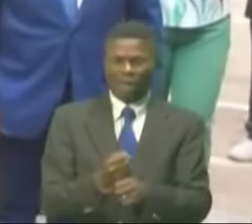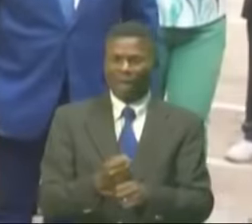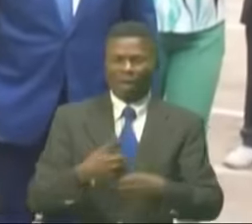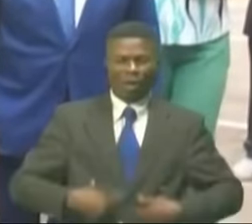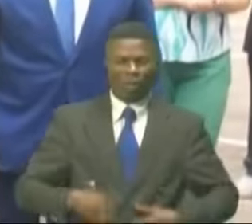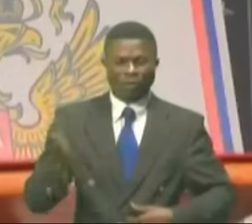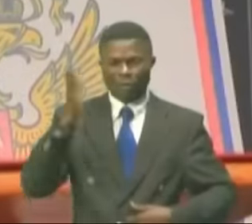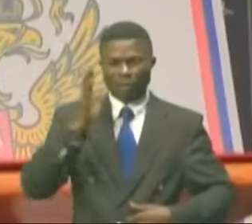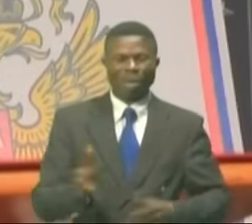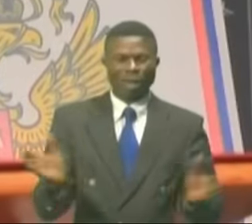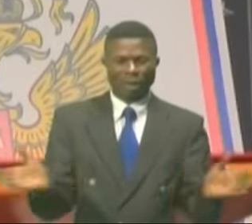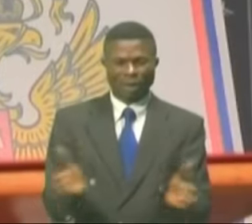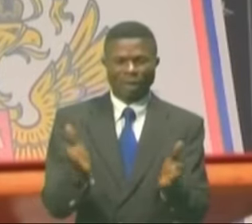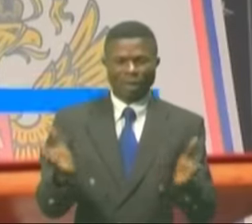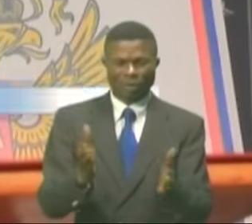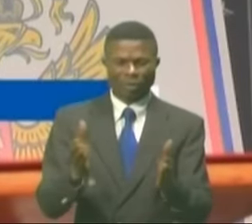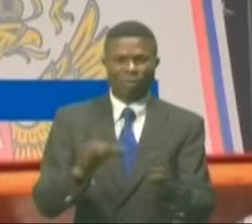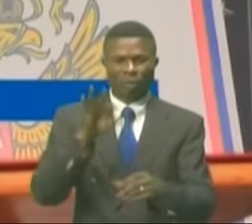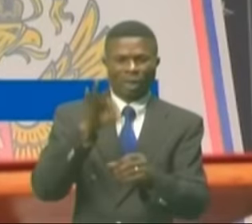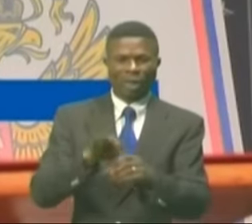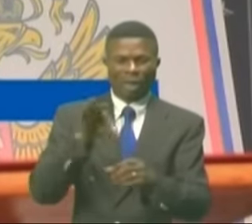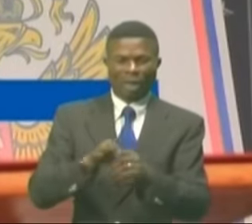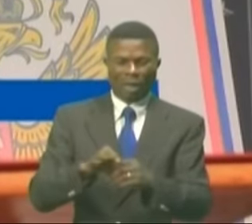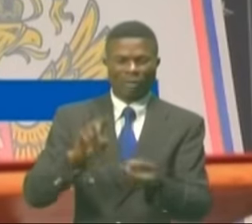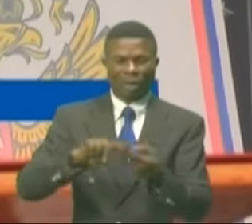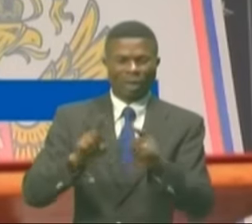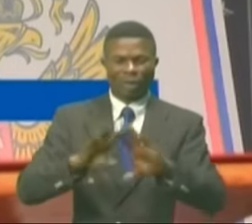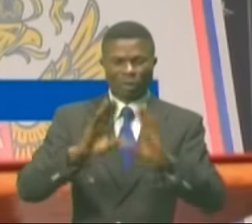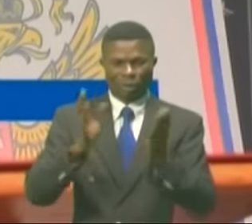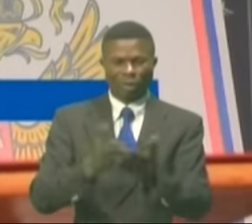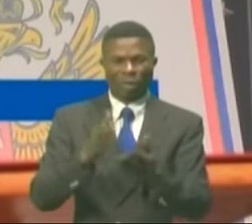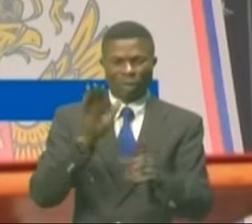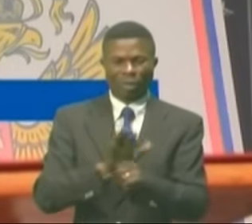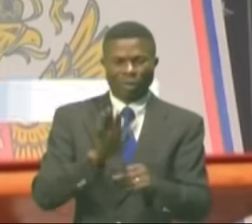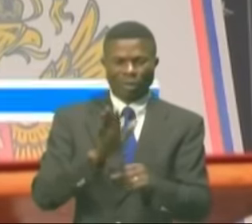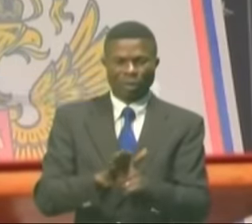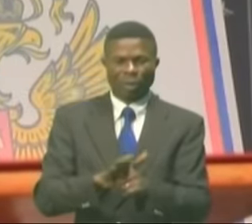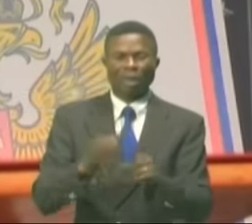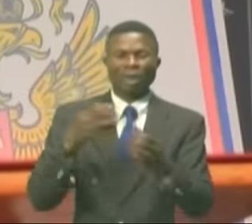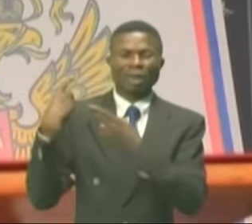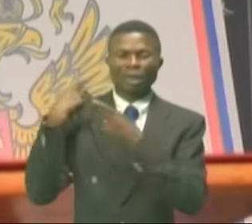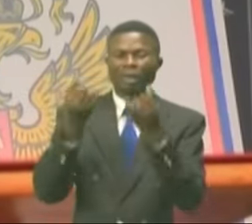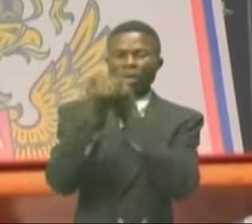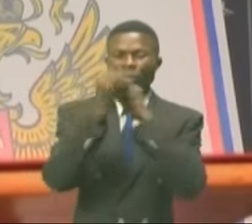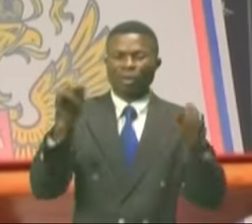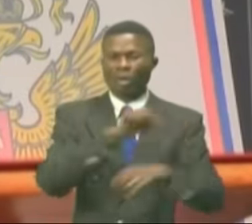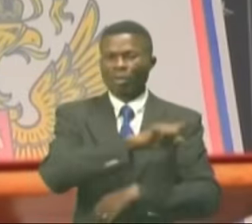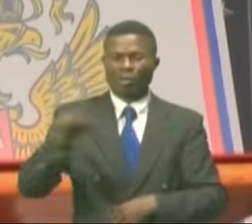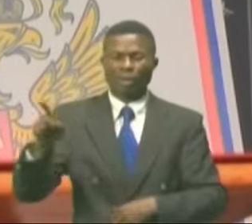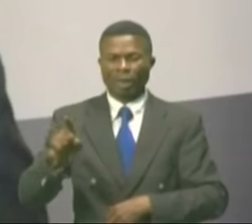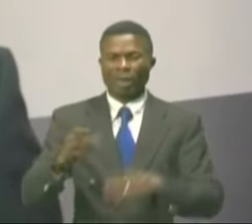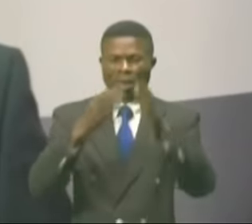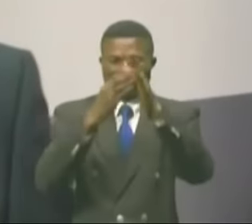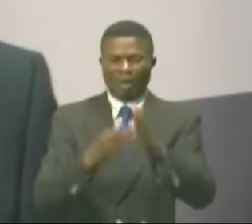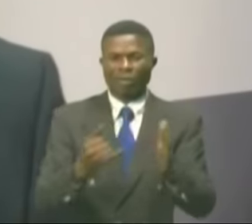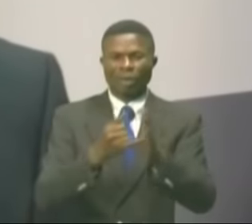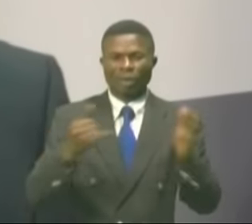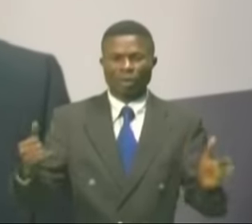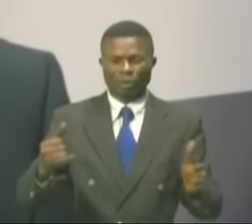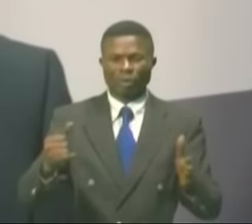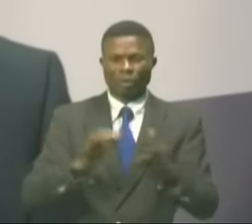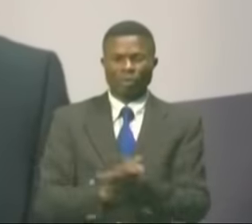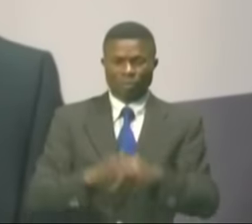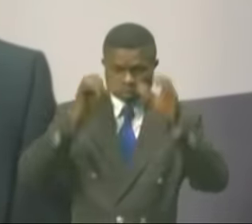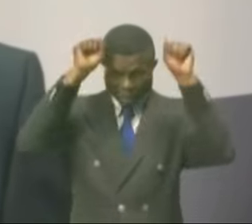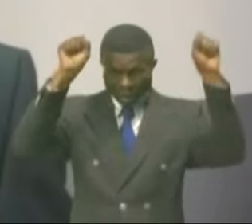au renforcement des relations amicales depuis son indépendance en 1960. Le président de la République